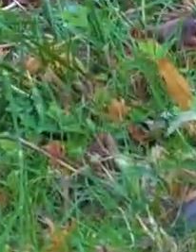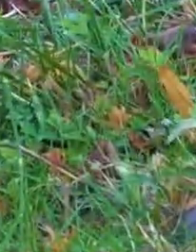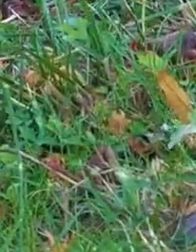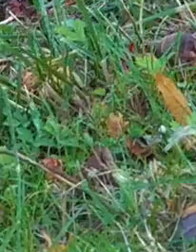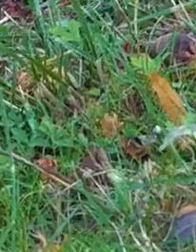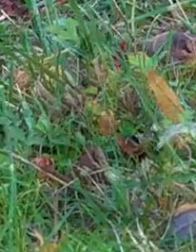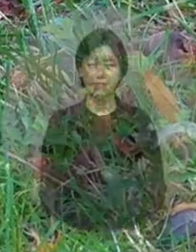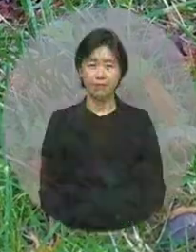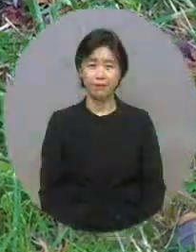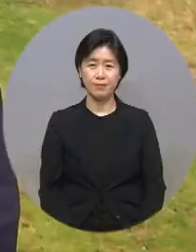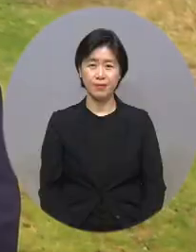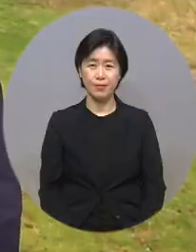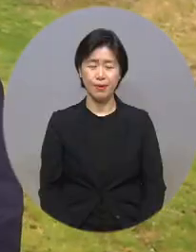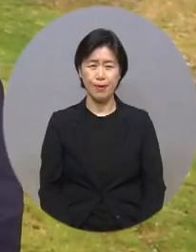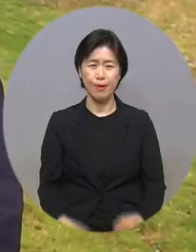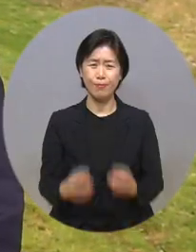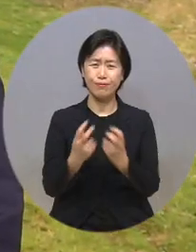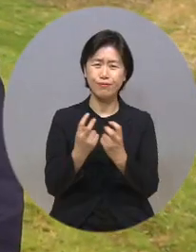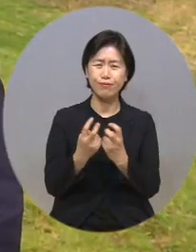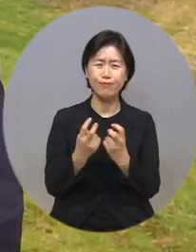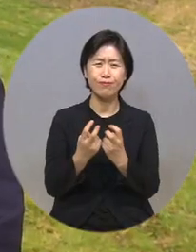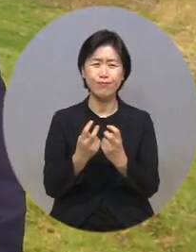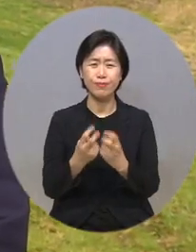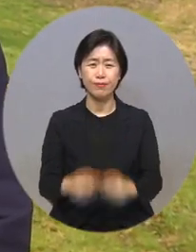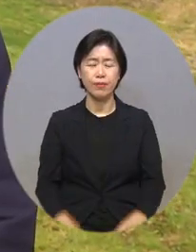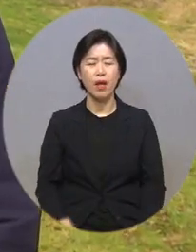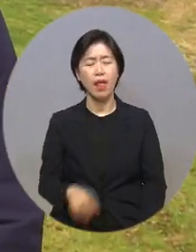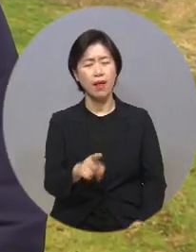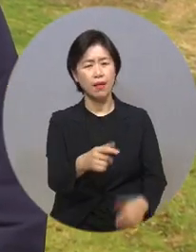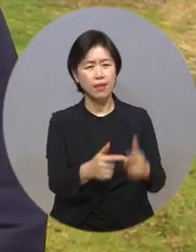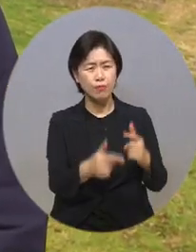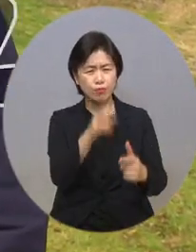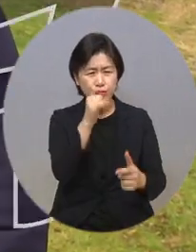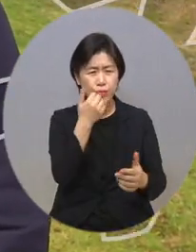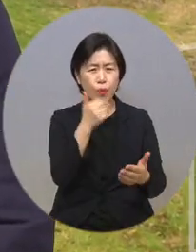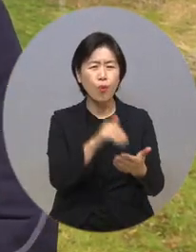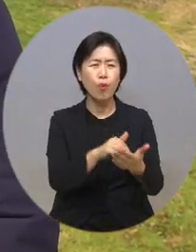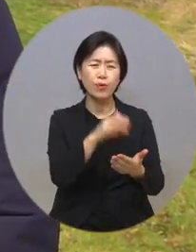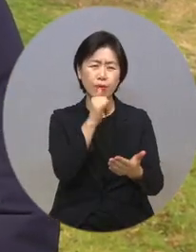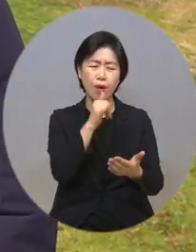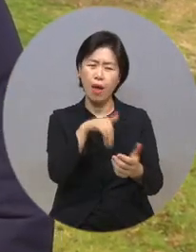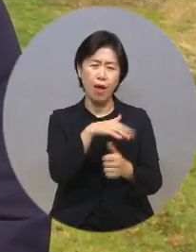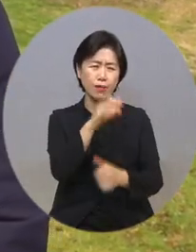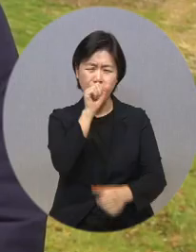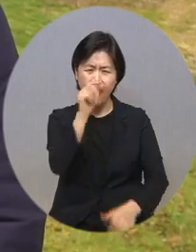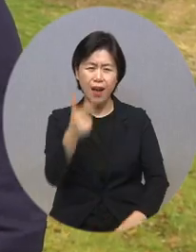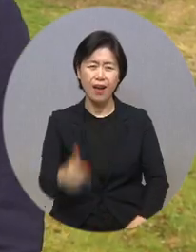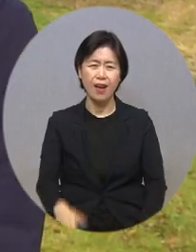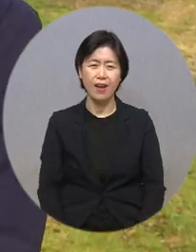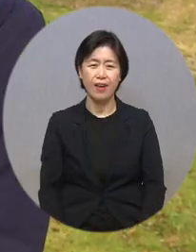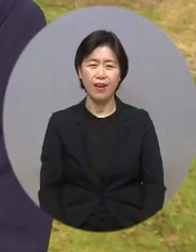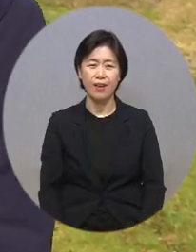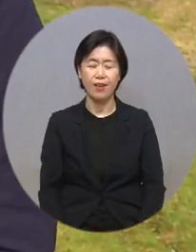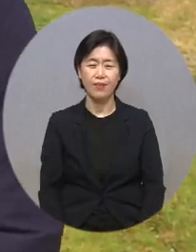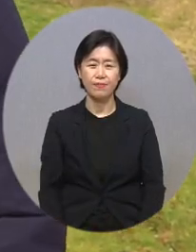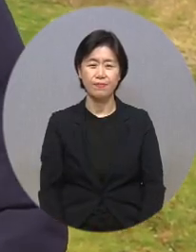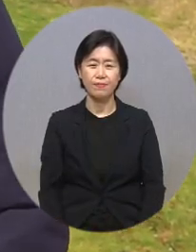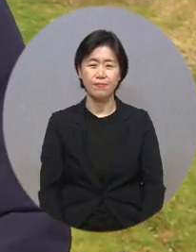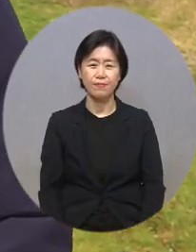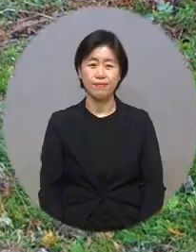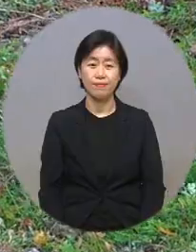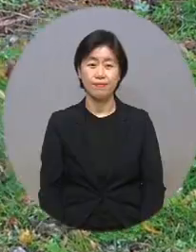그림을 만드네. 나무도 있는 것 같고 돌도 있는 것 같은데요. 어후. 이런 거 지금